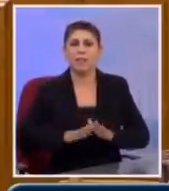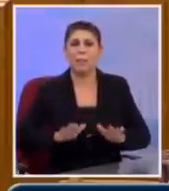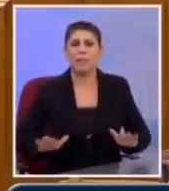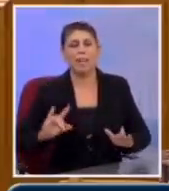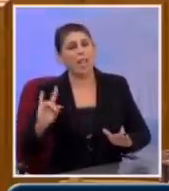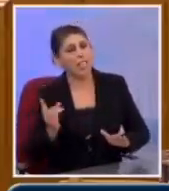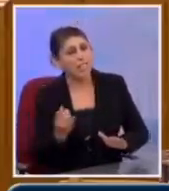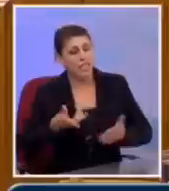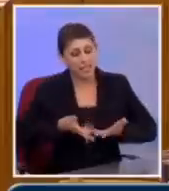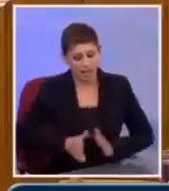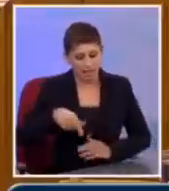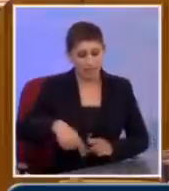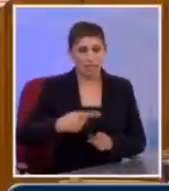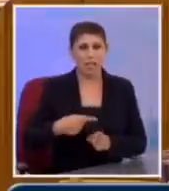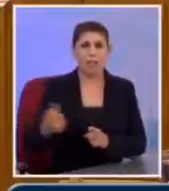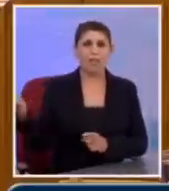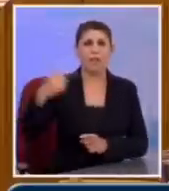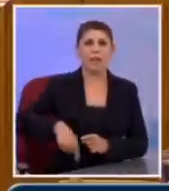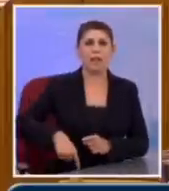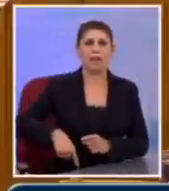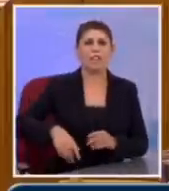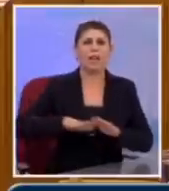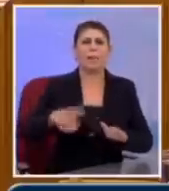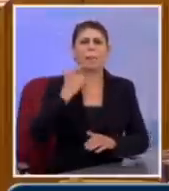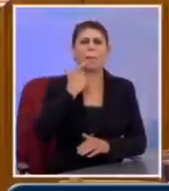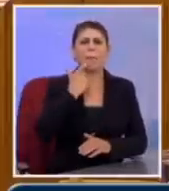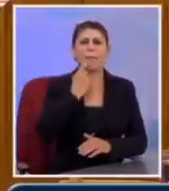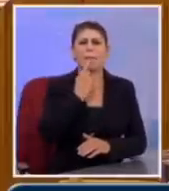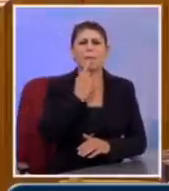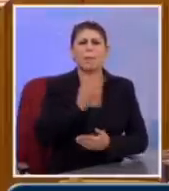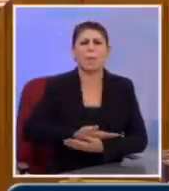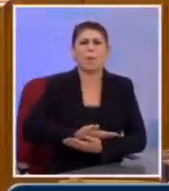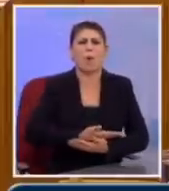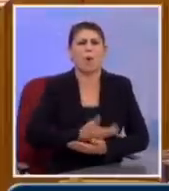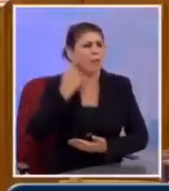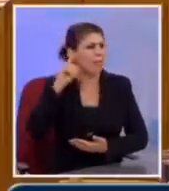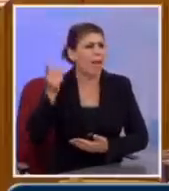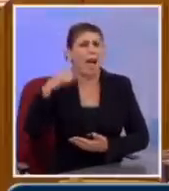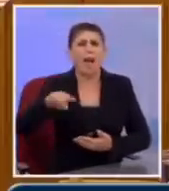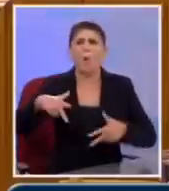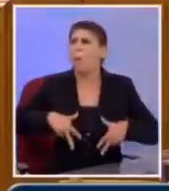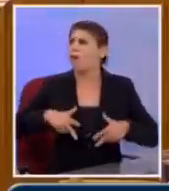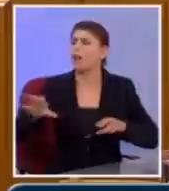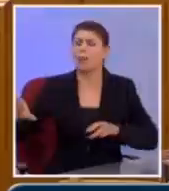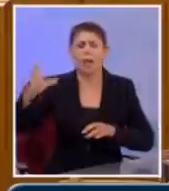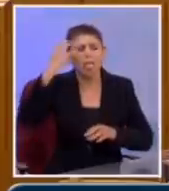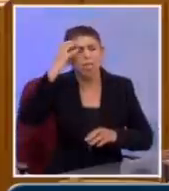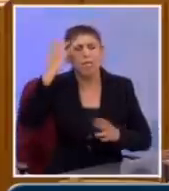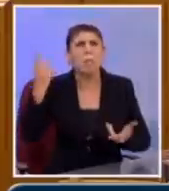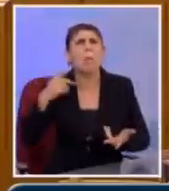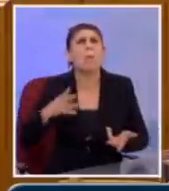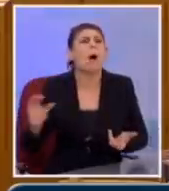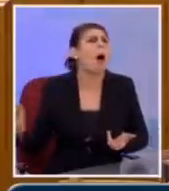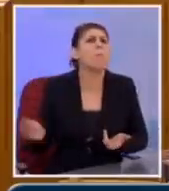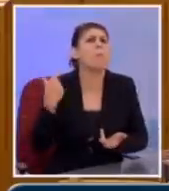είτε γεννήθηκαν εδώ, είτε ήρθαν πολύ μικρά εδώ και δεν γνώρισαν άλλη πατρίδα. Δεν θυμούνται καν από